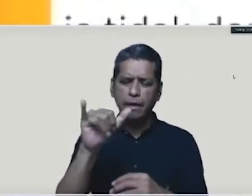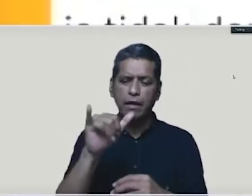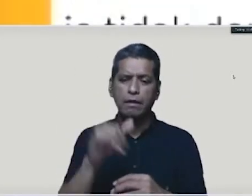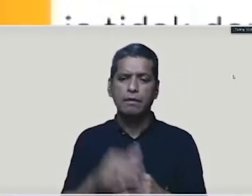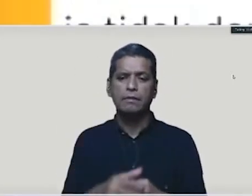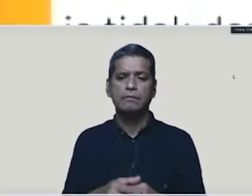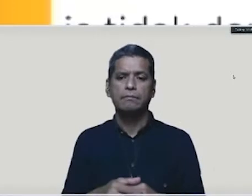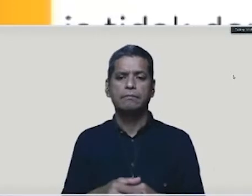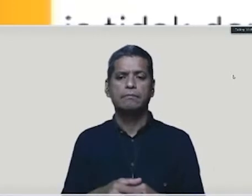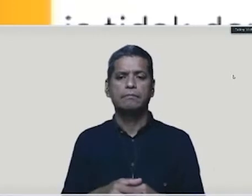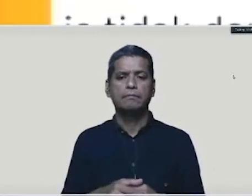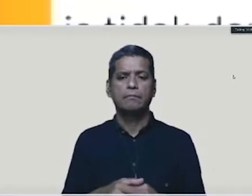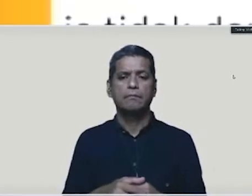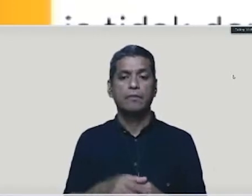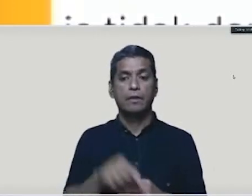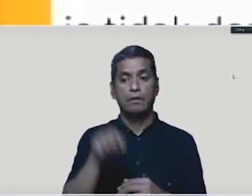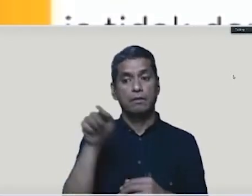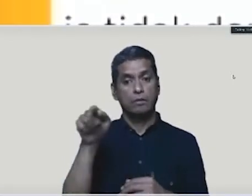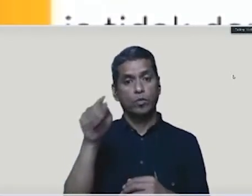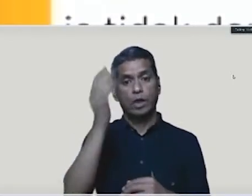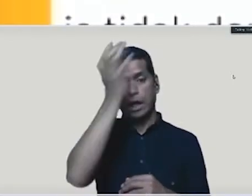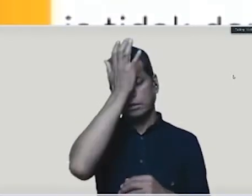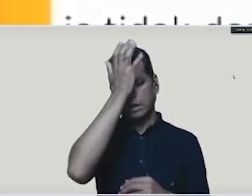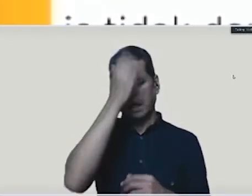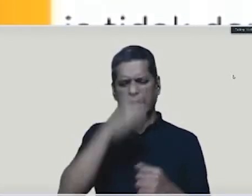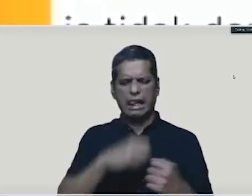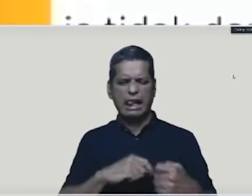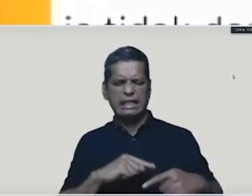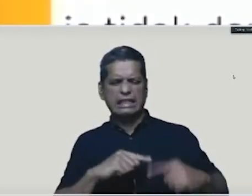dia gelisah gelisah